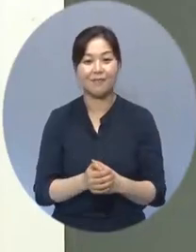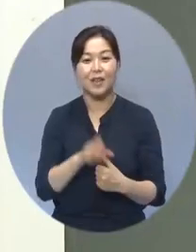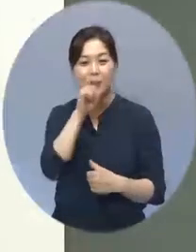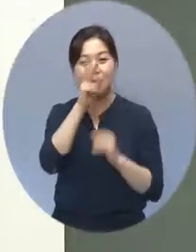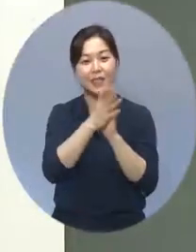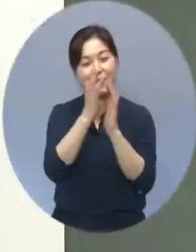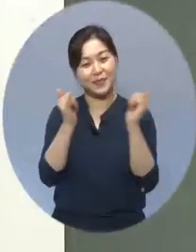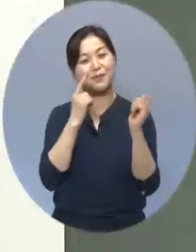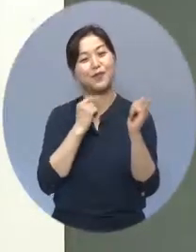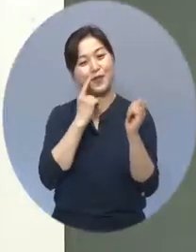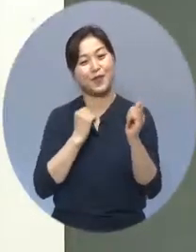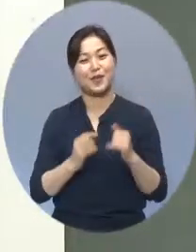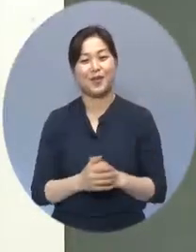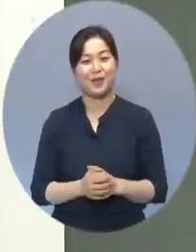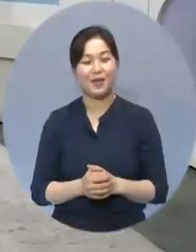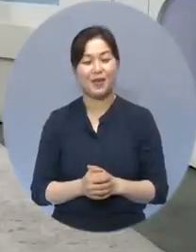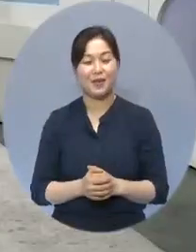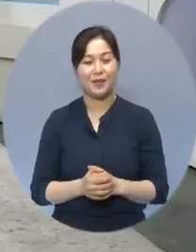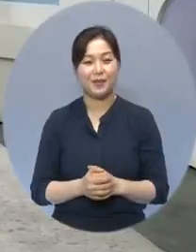용인시민이 부럽습니다.